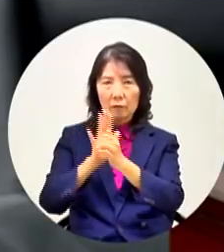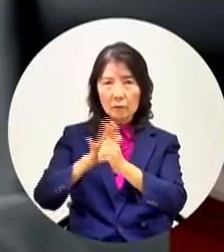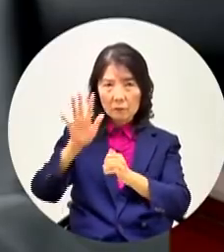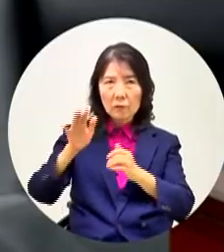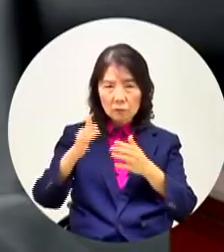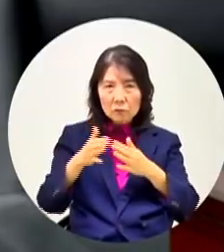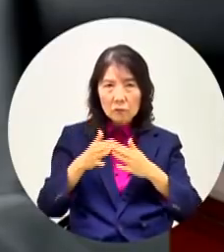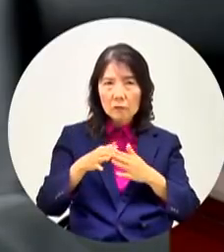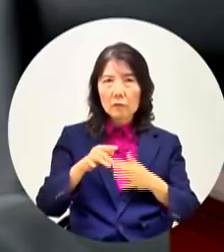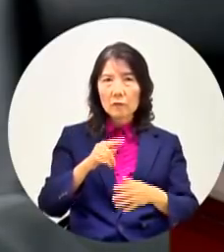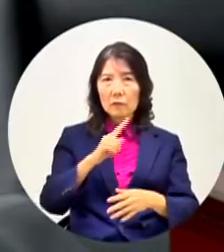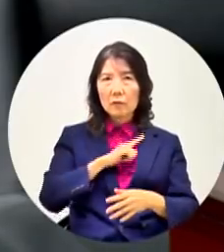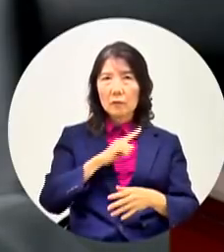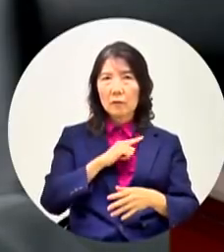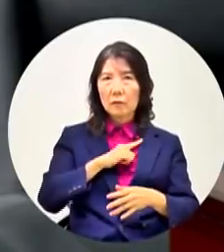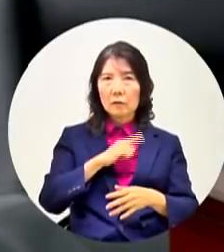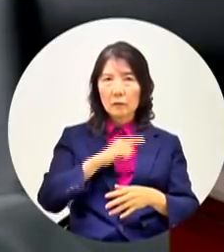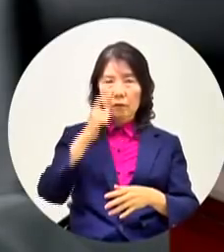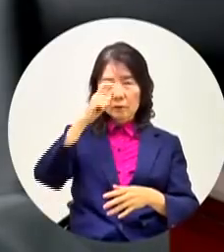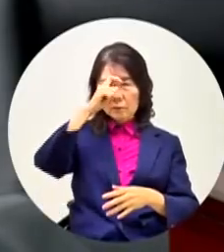这是我的期待啊！吼，